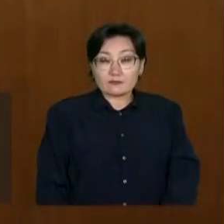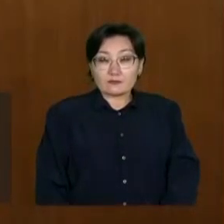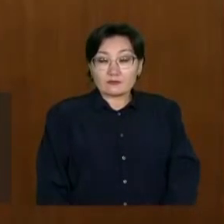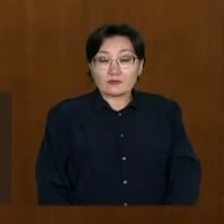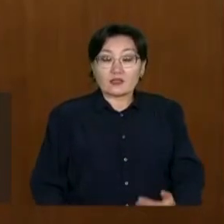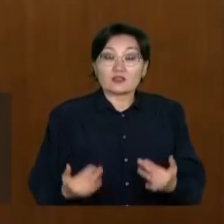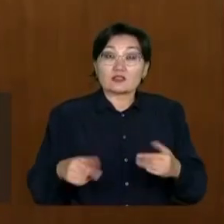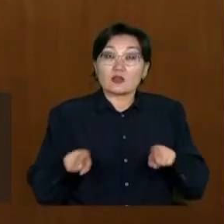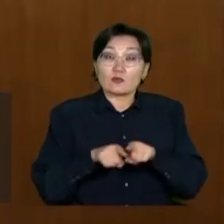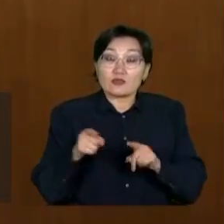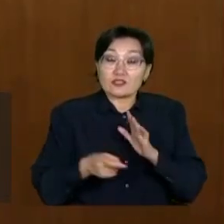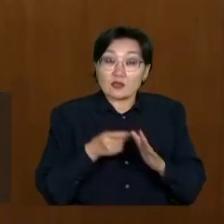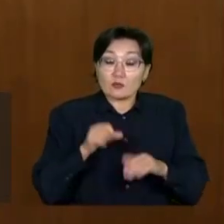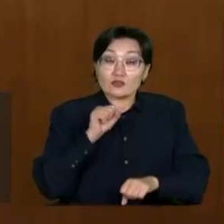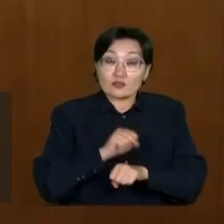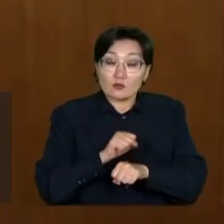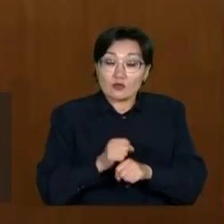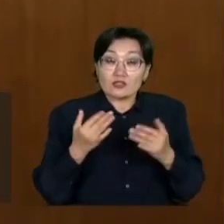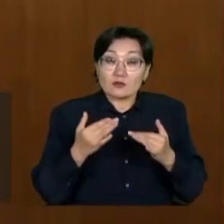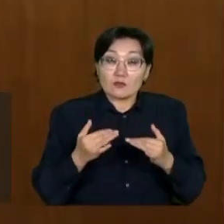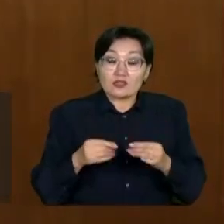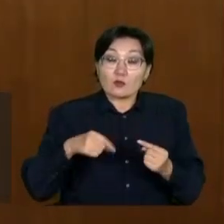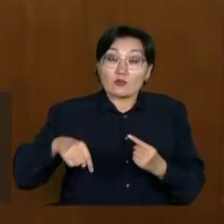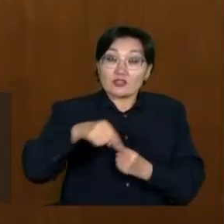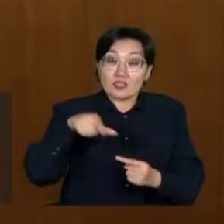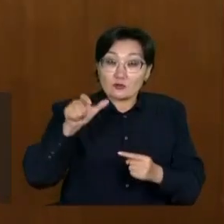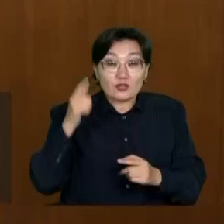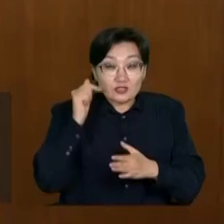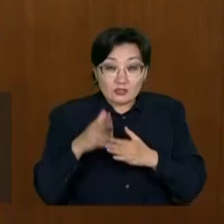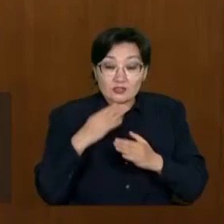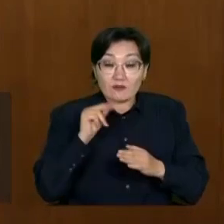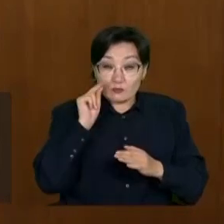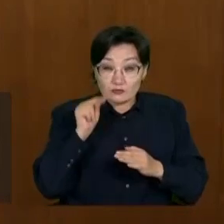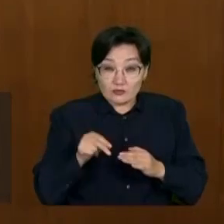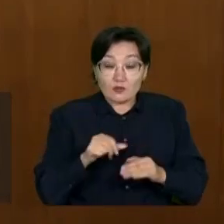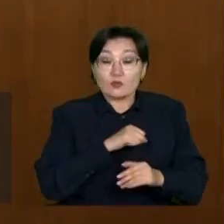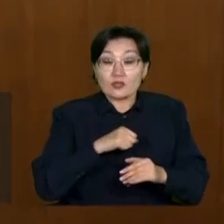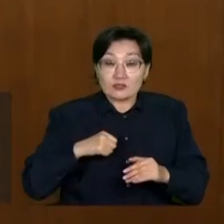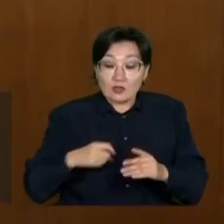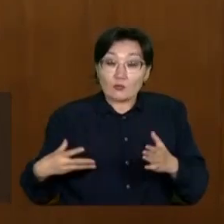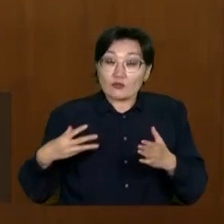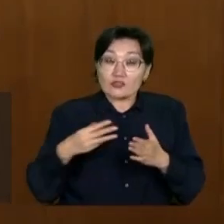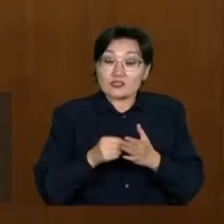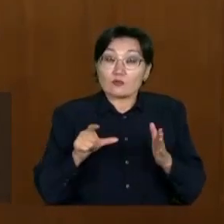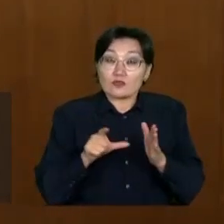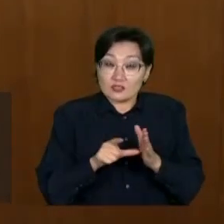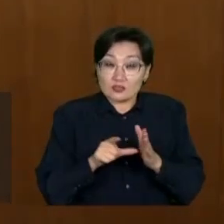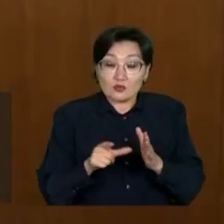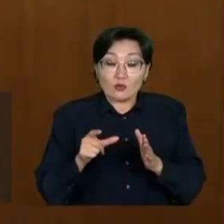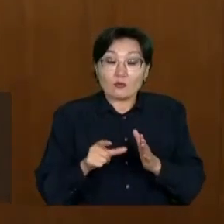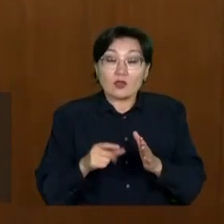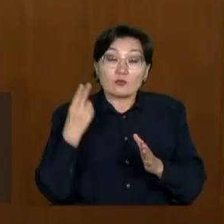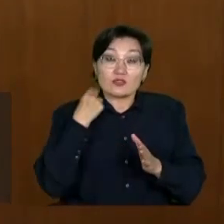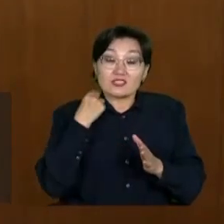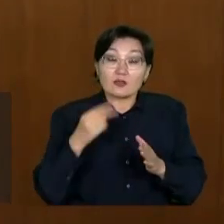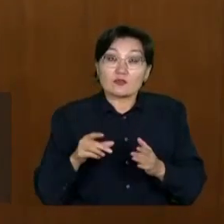Данное досудебное расследование прекращено, поскольку предприниматель, осознав свою вину, добровольно уплатил задолженности по налогам